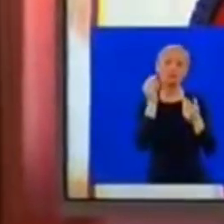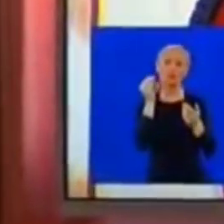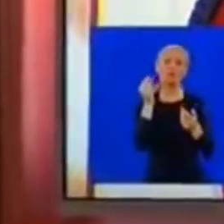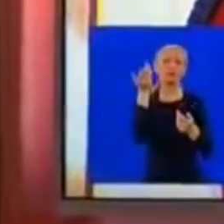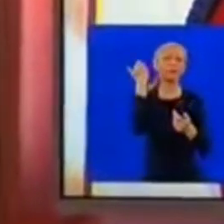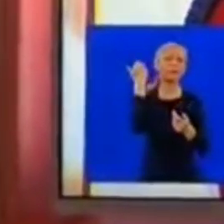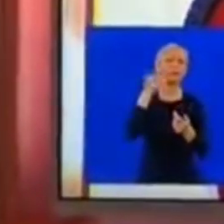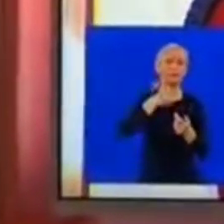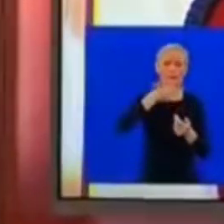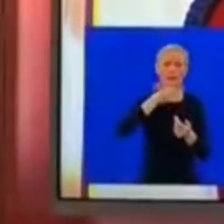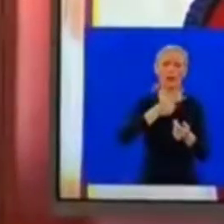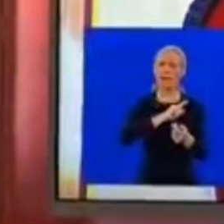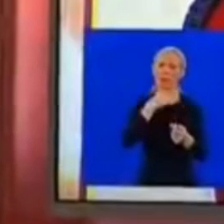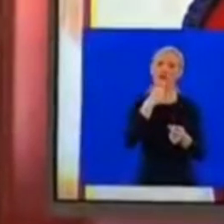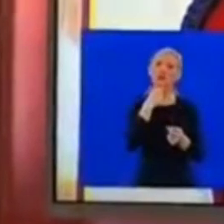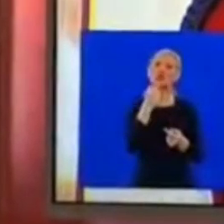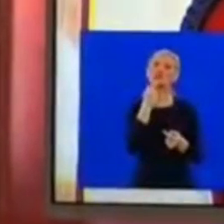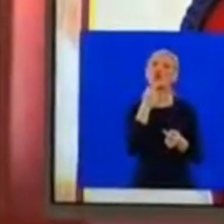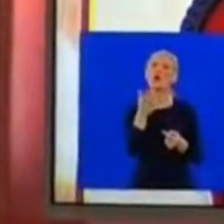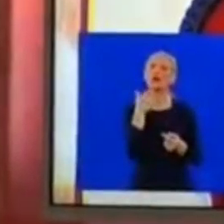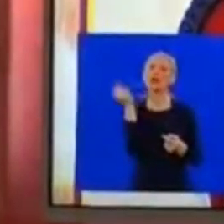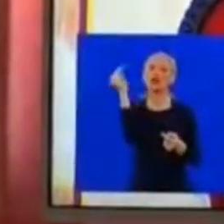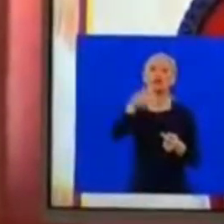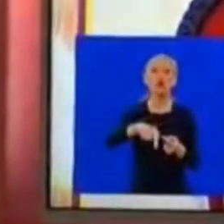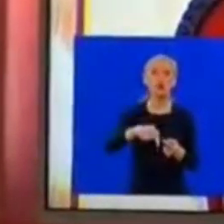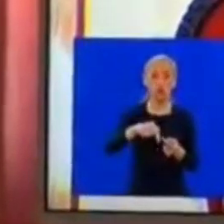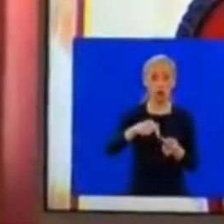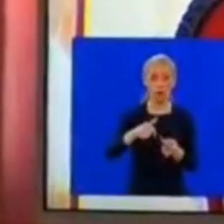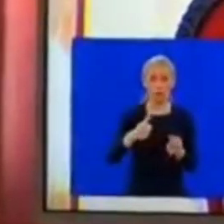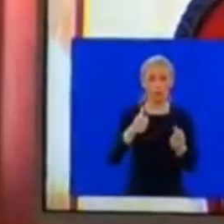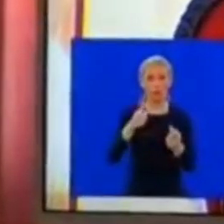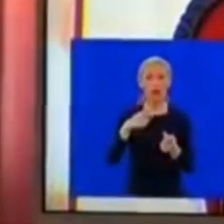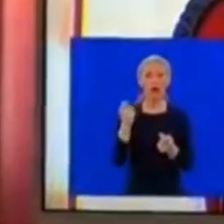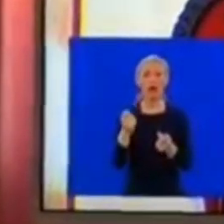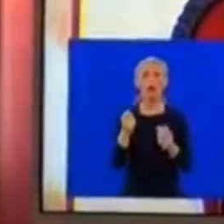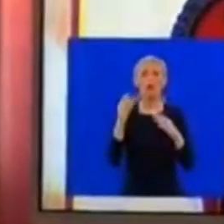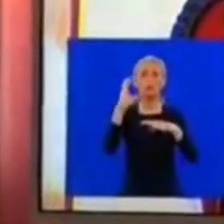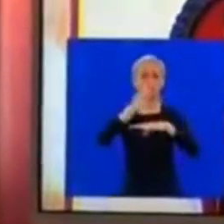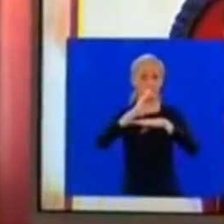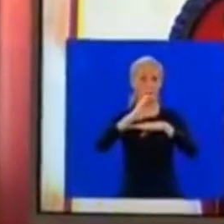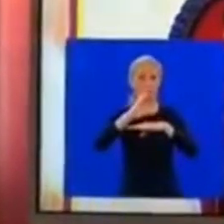kojemu, kad je došao u pastoral